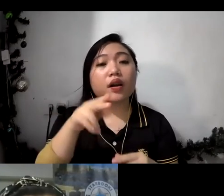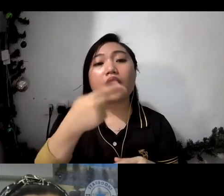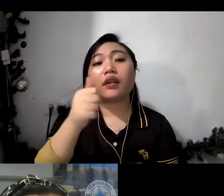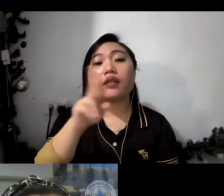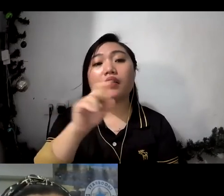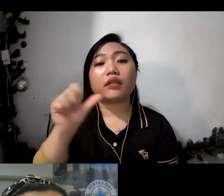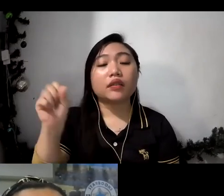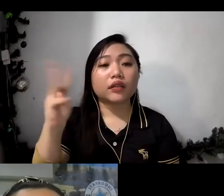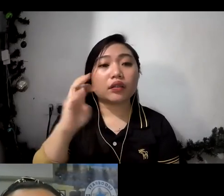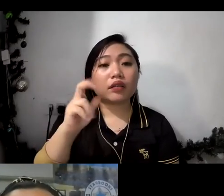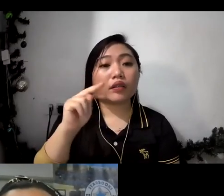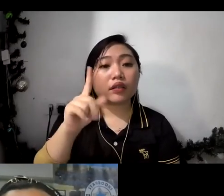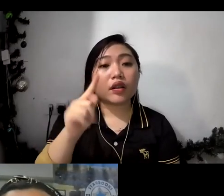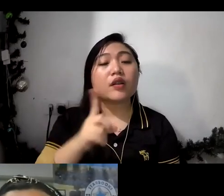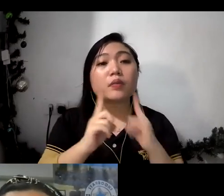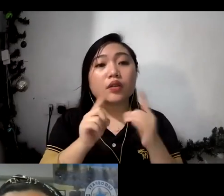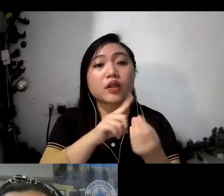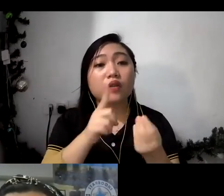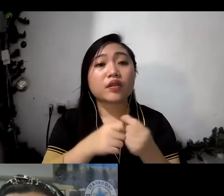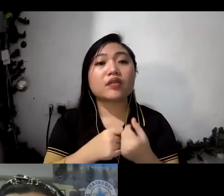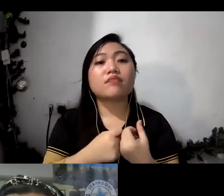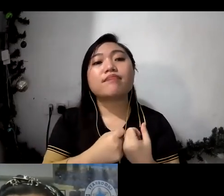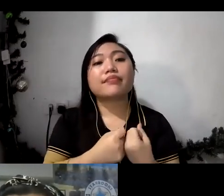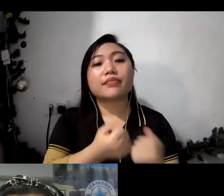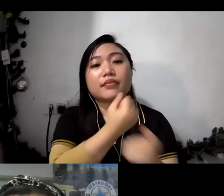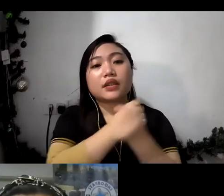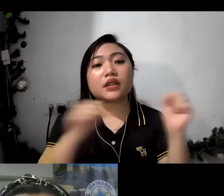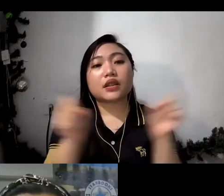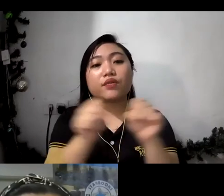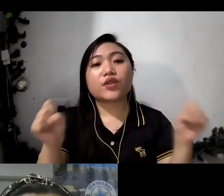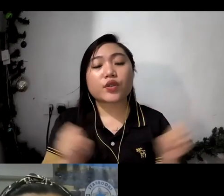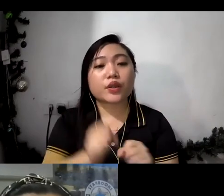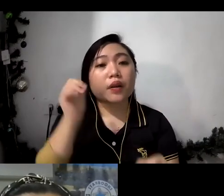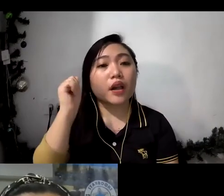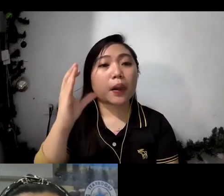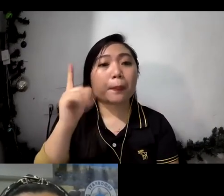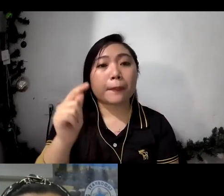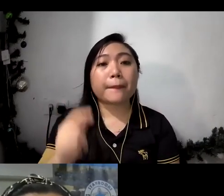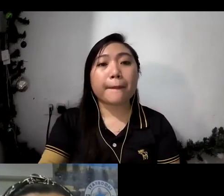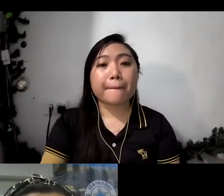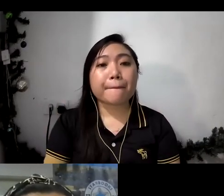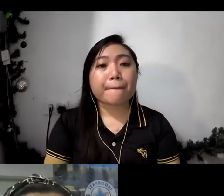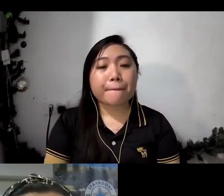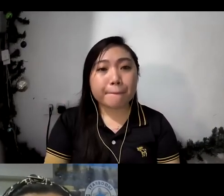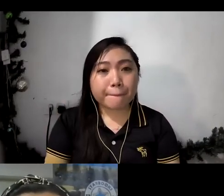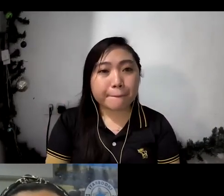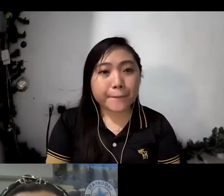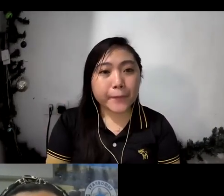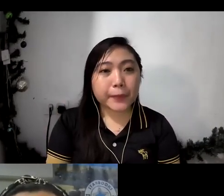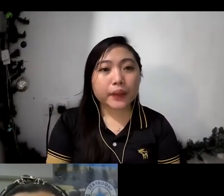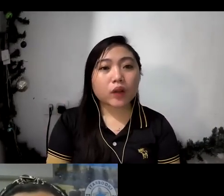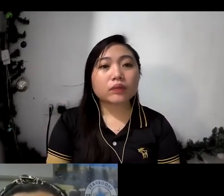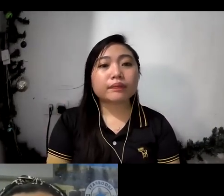series, pag-usapan nyo po yung Safe Spaces Act kasi napaka-importante niyan kasi yung mga sexist slur, no, yung